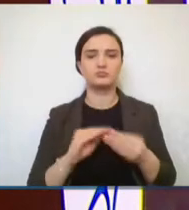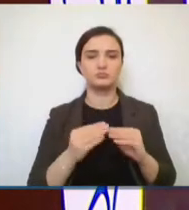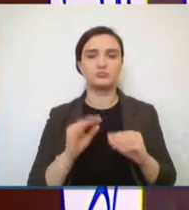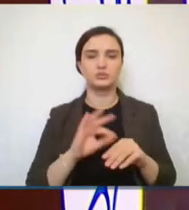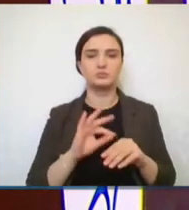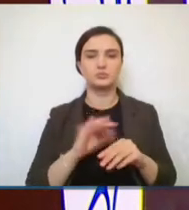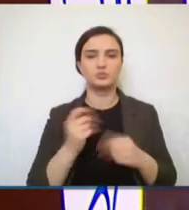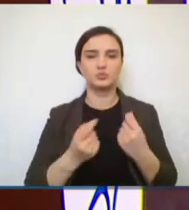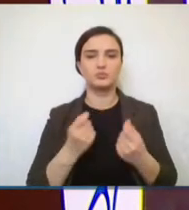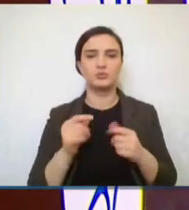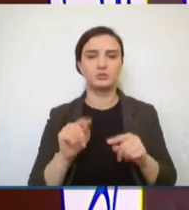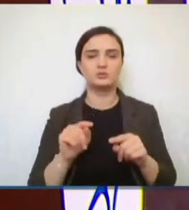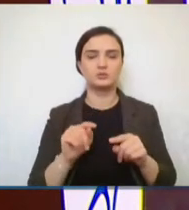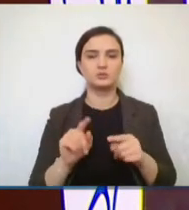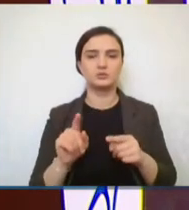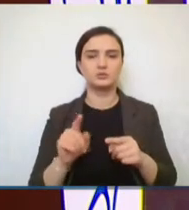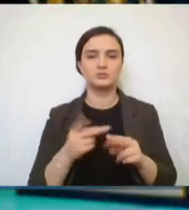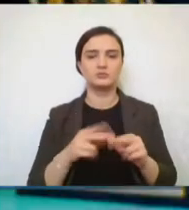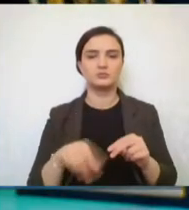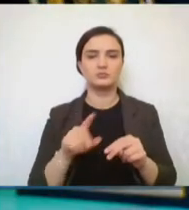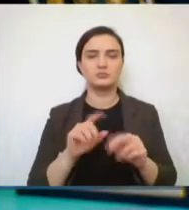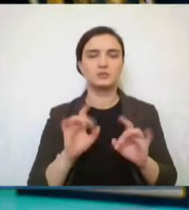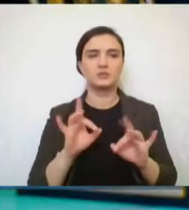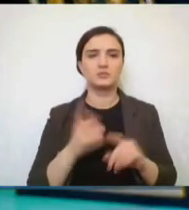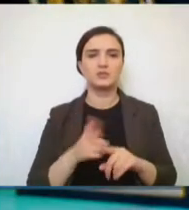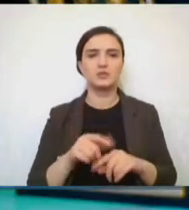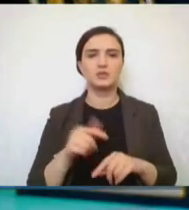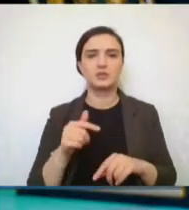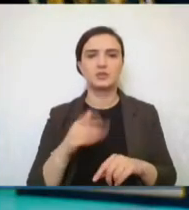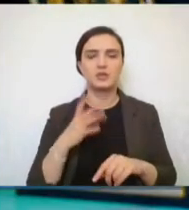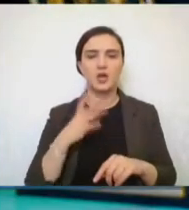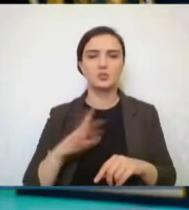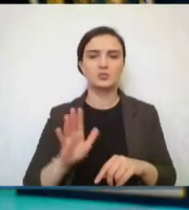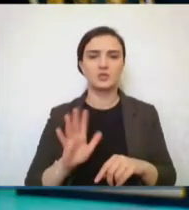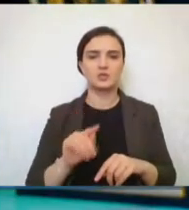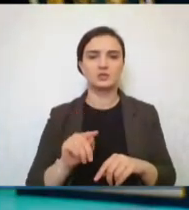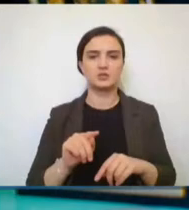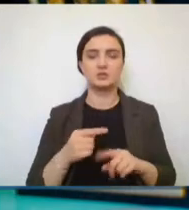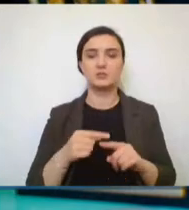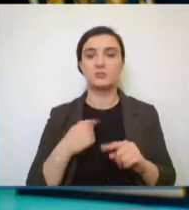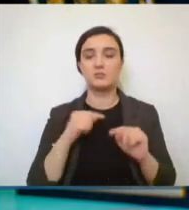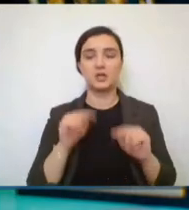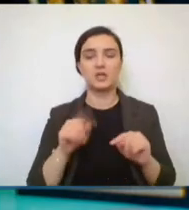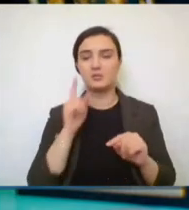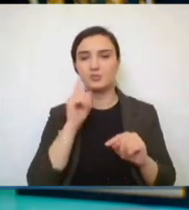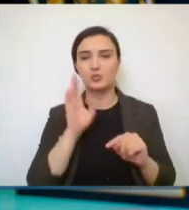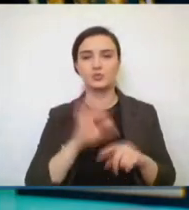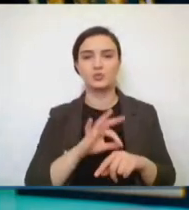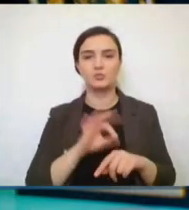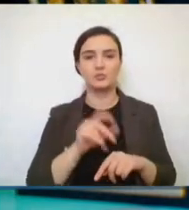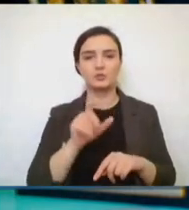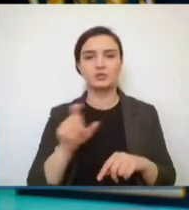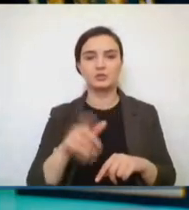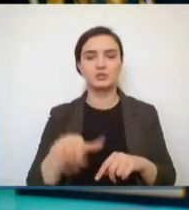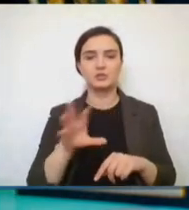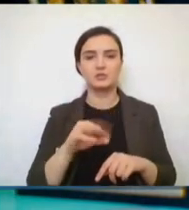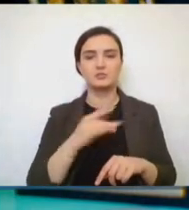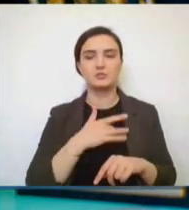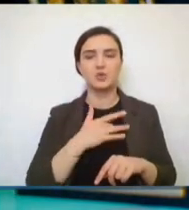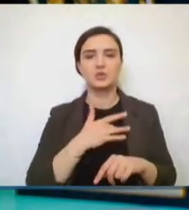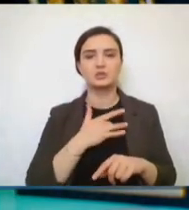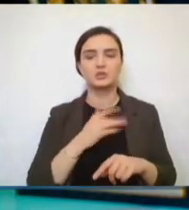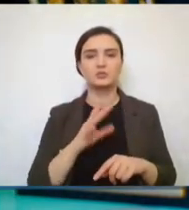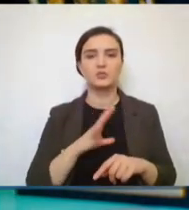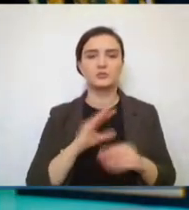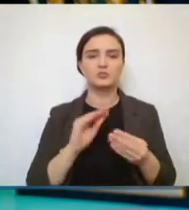შემთხვევაში აუტანელი ტკივილები იცის. აქედან გამომდინარე, მე აქ არ მგონია, რომ პაციენტს უშუალოდ ან მიოკარდიტთან აქვს საქმე, ან